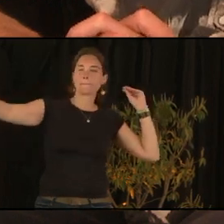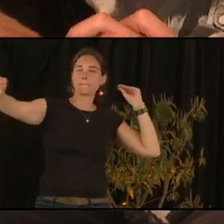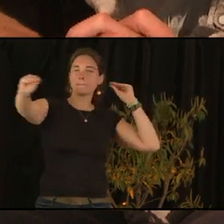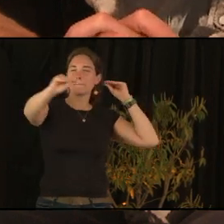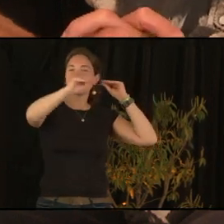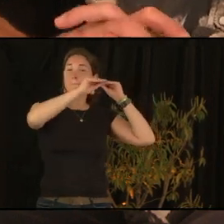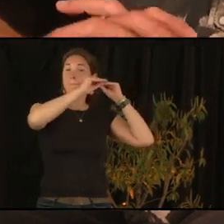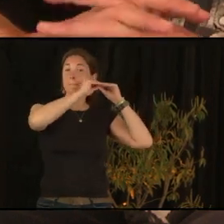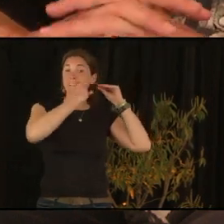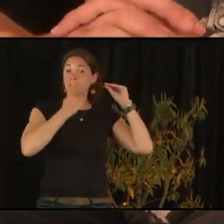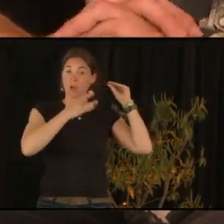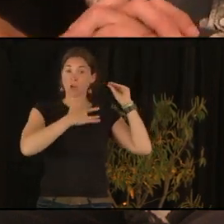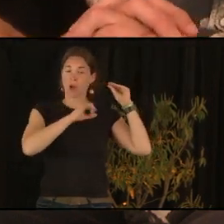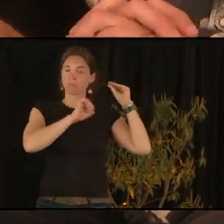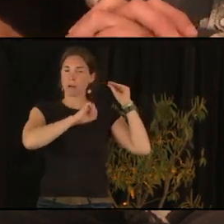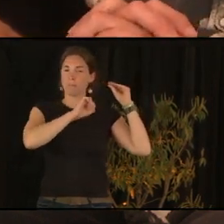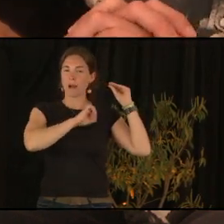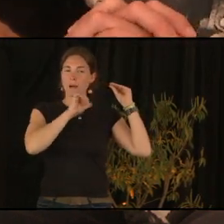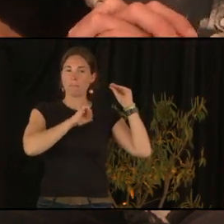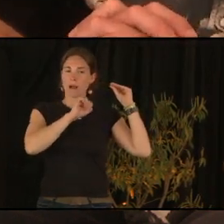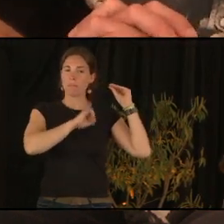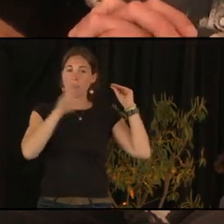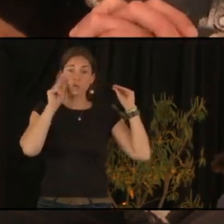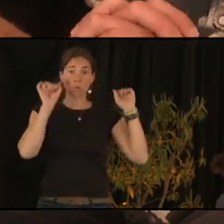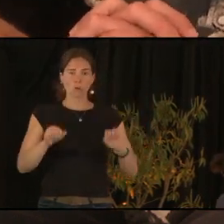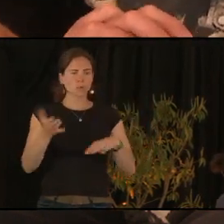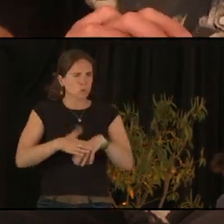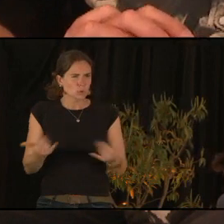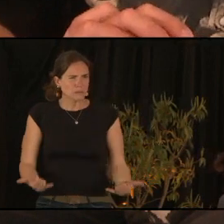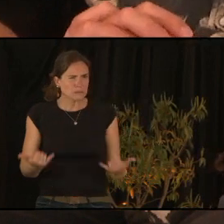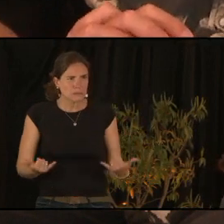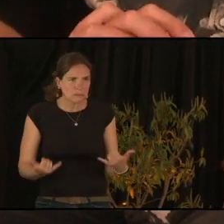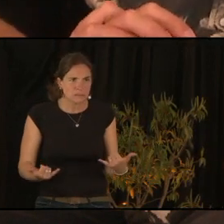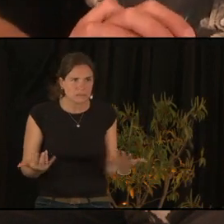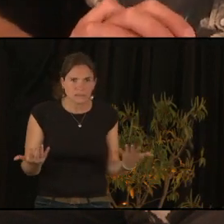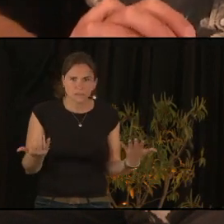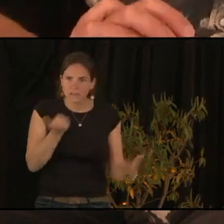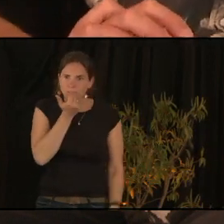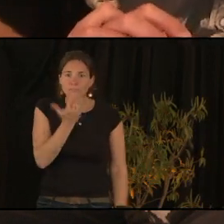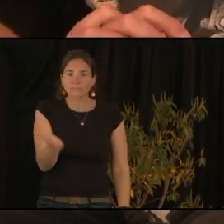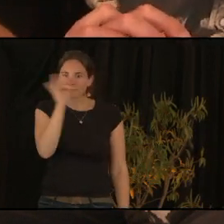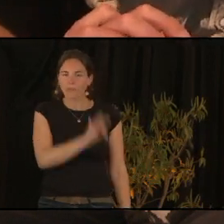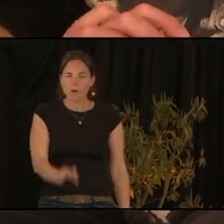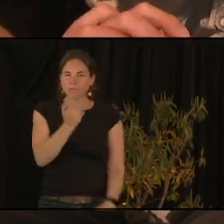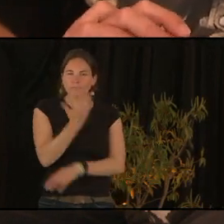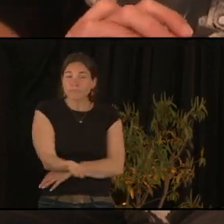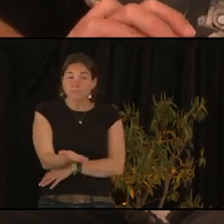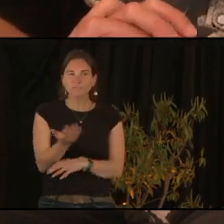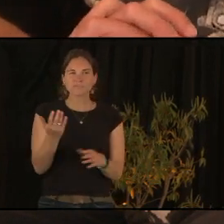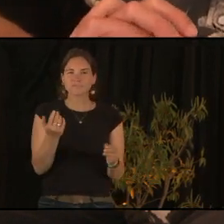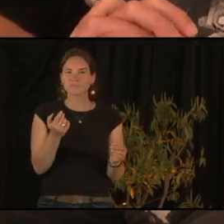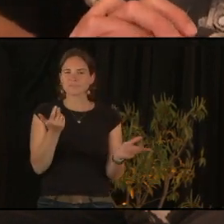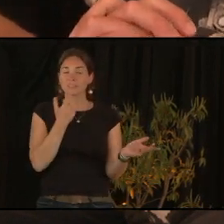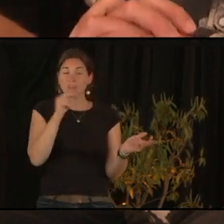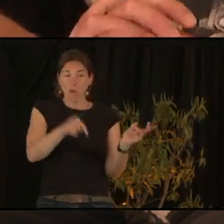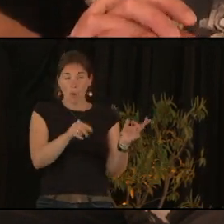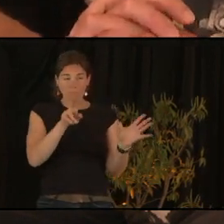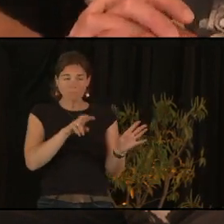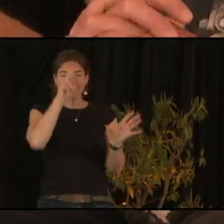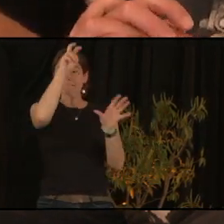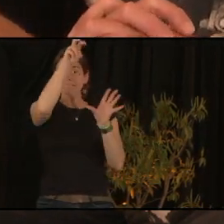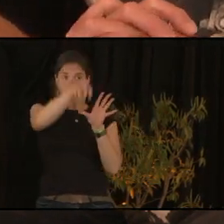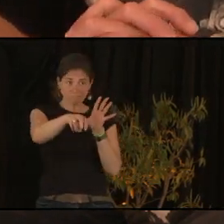les battements de son cœur, ce qui est quasiment impossible sur un territoire comme la France, par exemple. Il faudrait trouver un